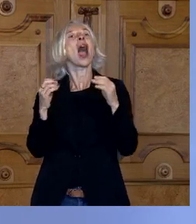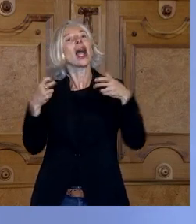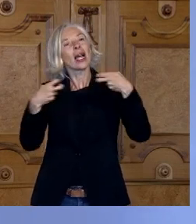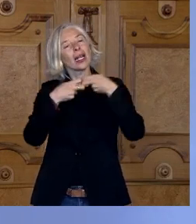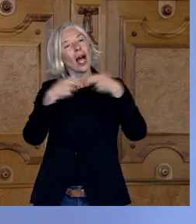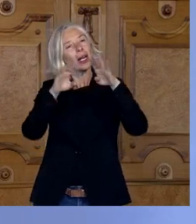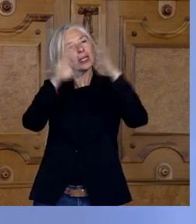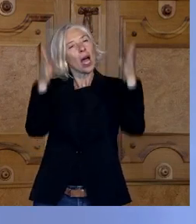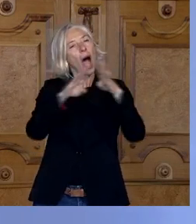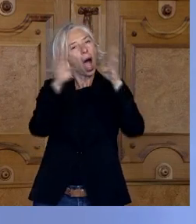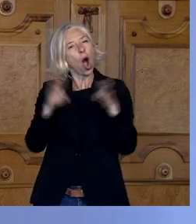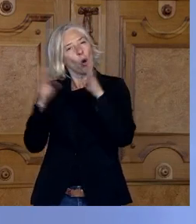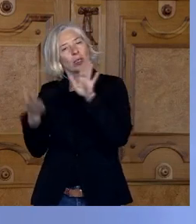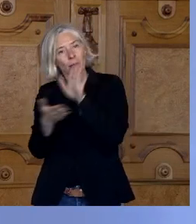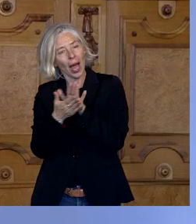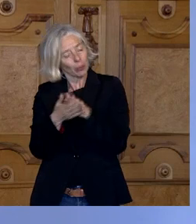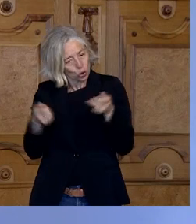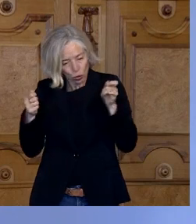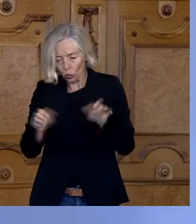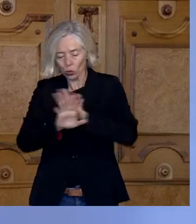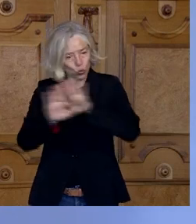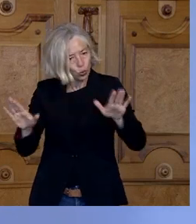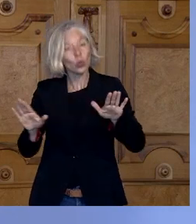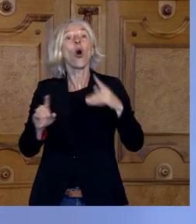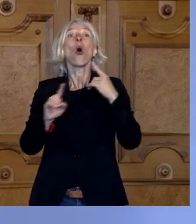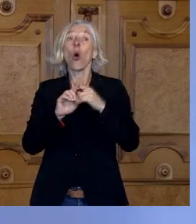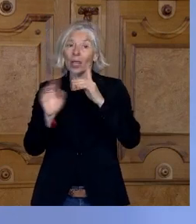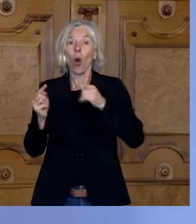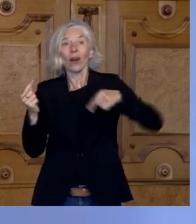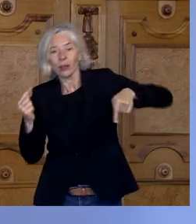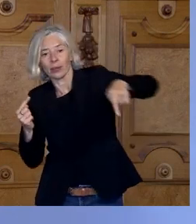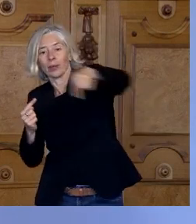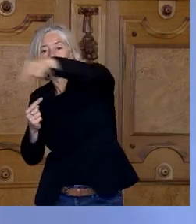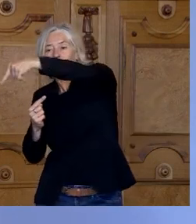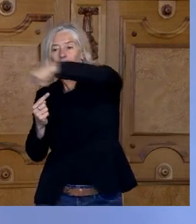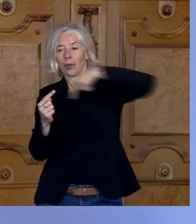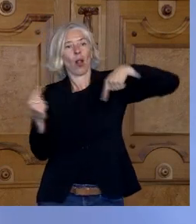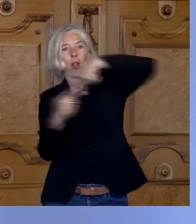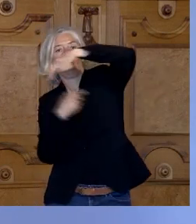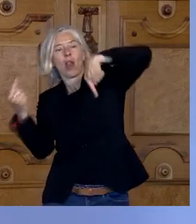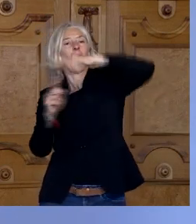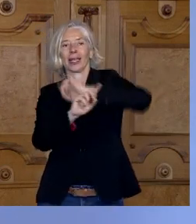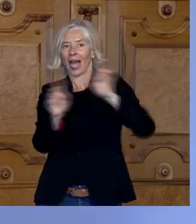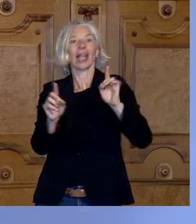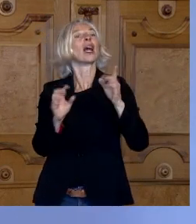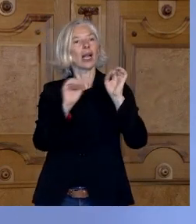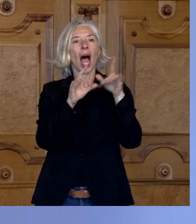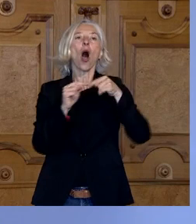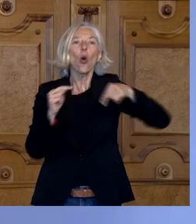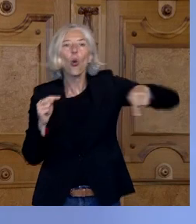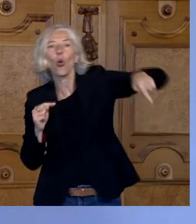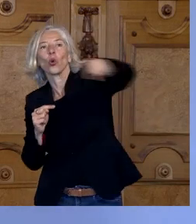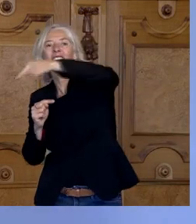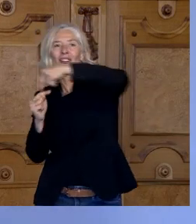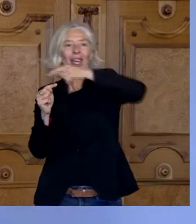Rundwege ausweisen, sodass kein Begegnungsverkehr stattfinden kann. Sollten Sie den Zoo oder den Botanischen